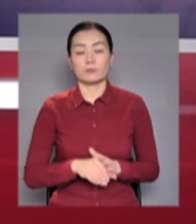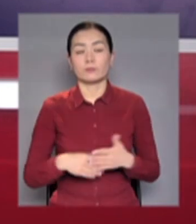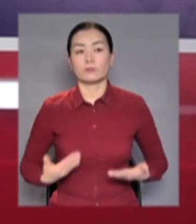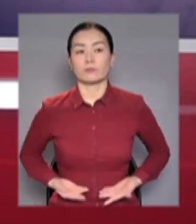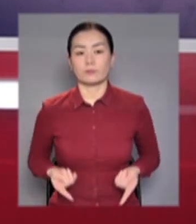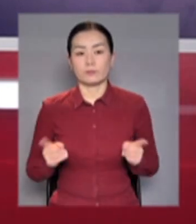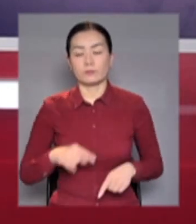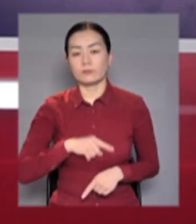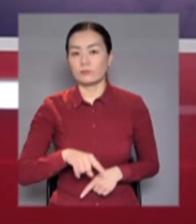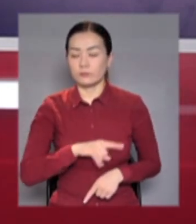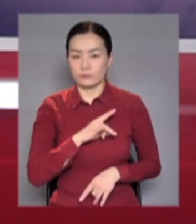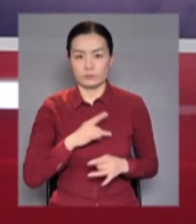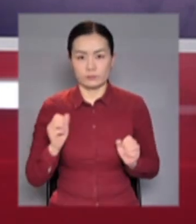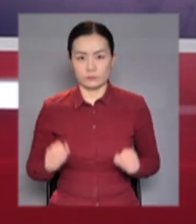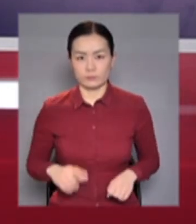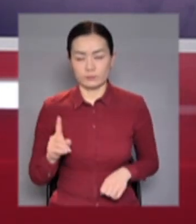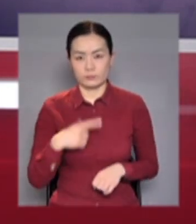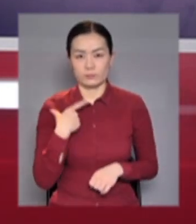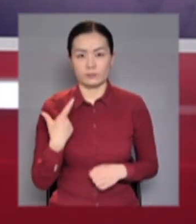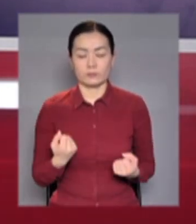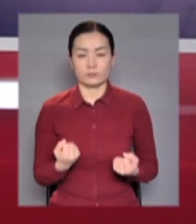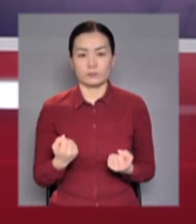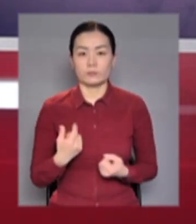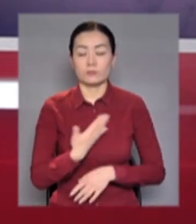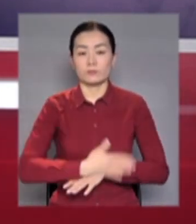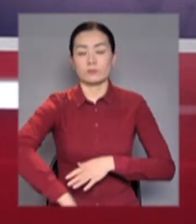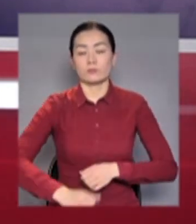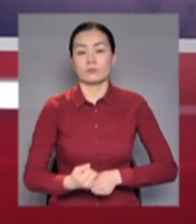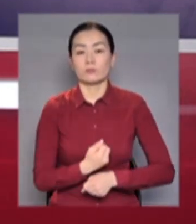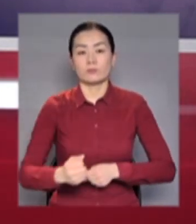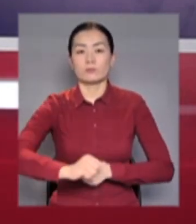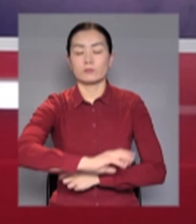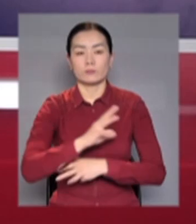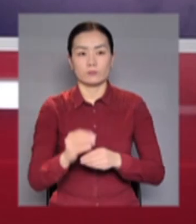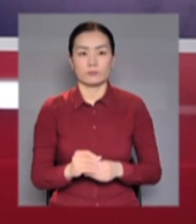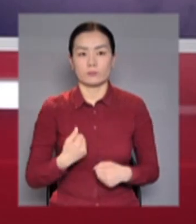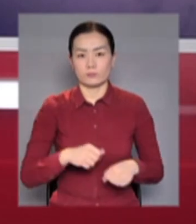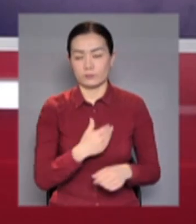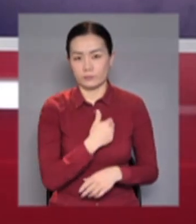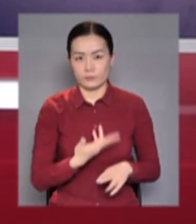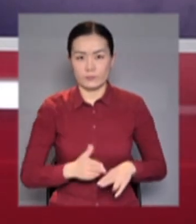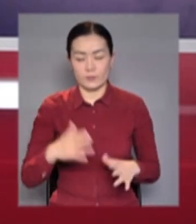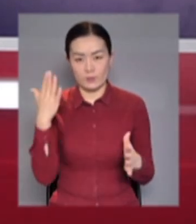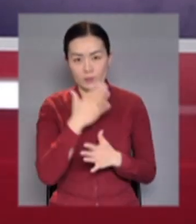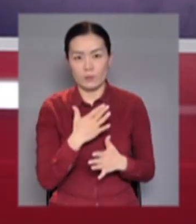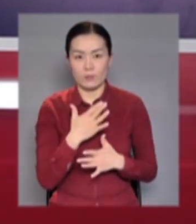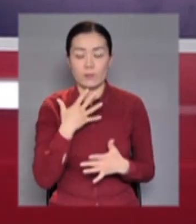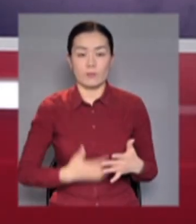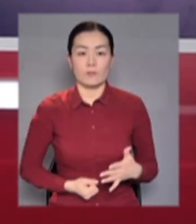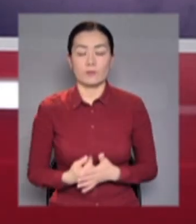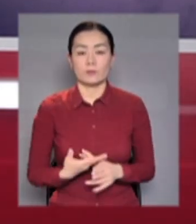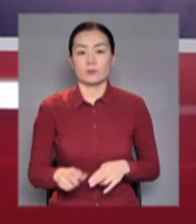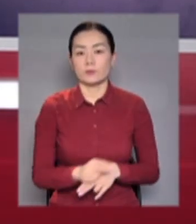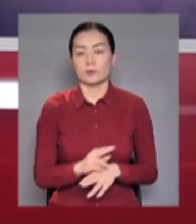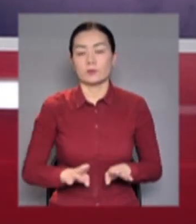менен ички делебеңди козгойт. Құдды бір өзіңді атаман сезініп, көше-көшеге шығып, кісі біткенге ұрынғын келеді. Сол фильмге тойды ма екен, әлде